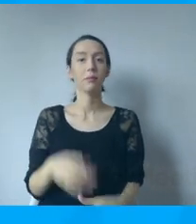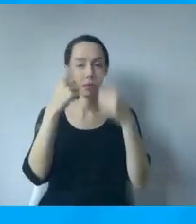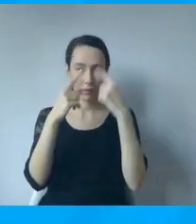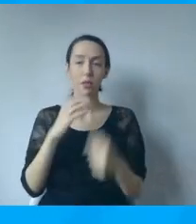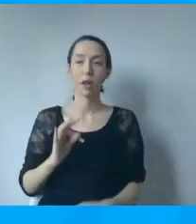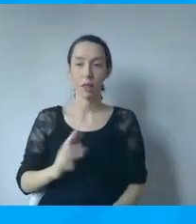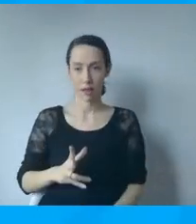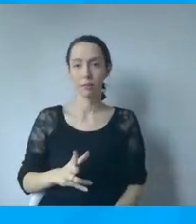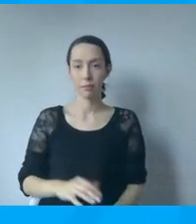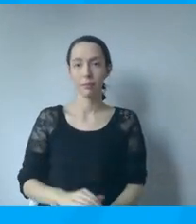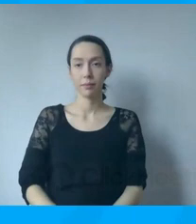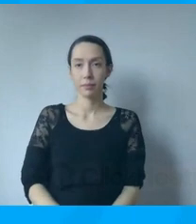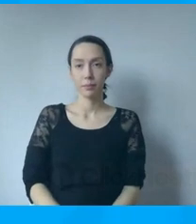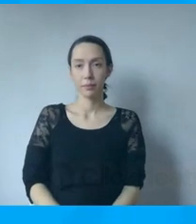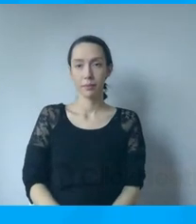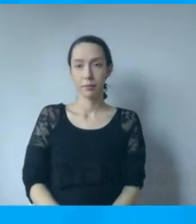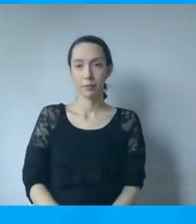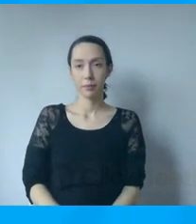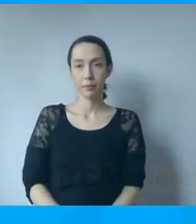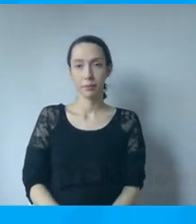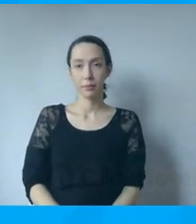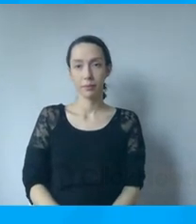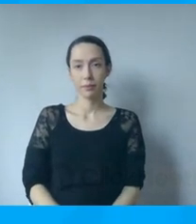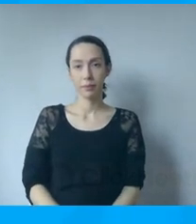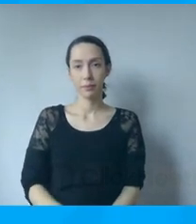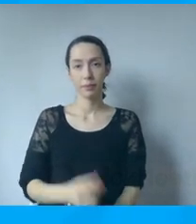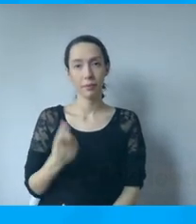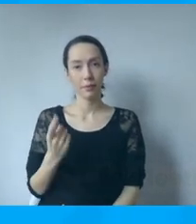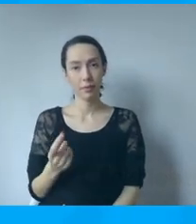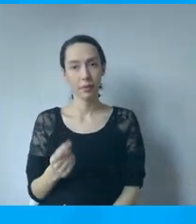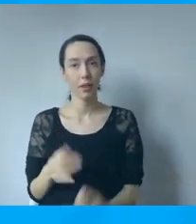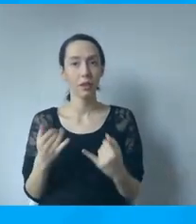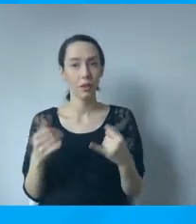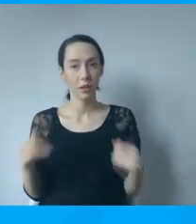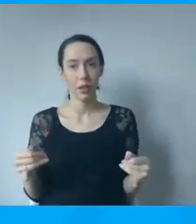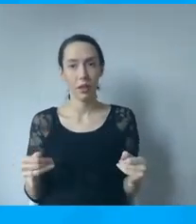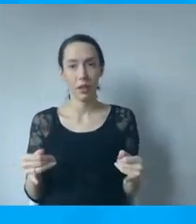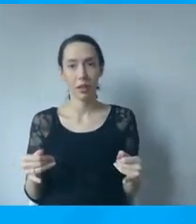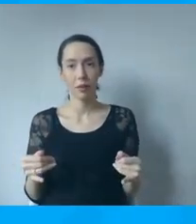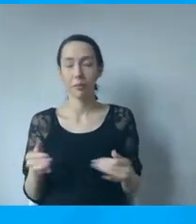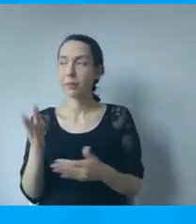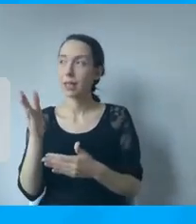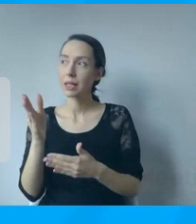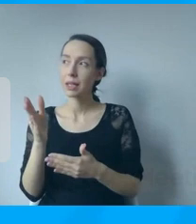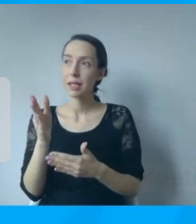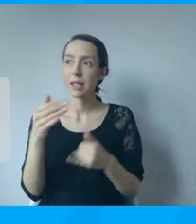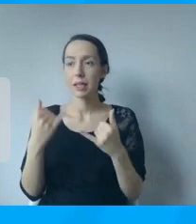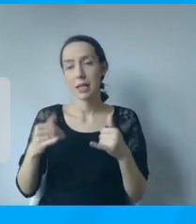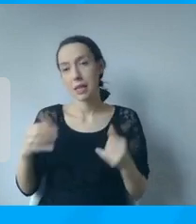jak najbardziej. To jest trochę co innego niż poglądy polityczne, powiedziałabym, nie?